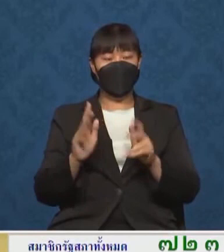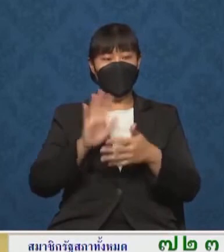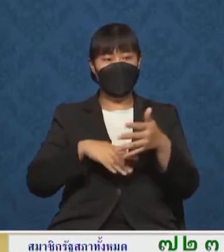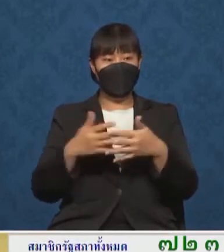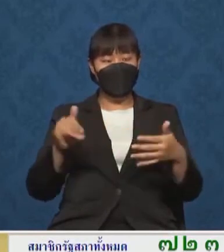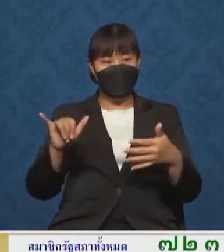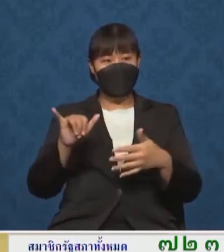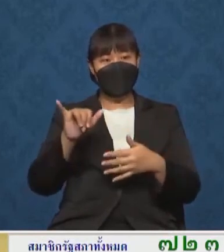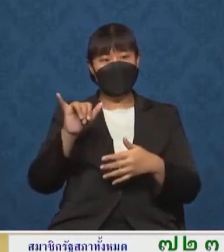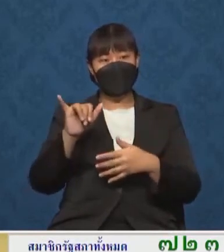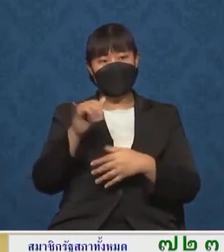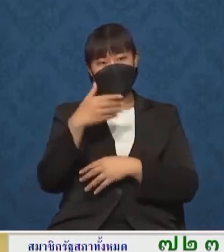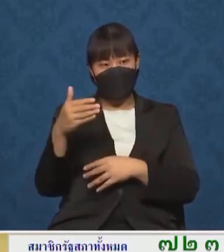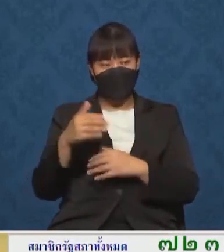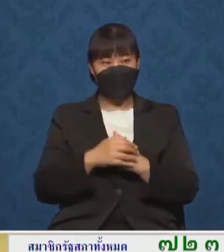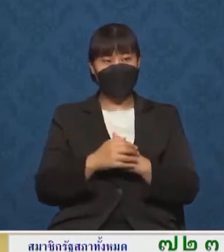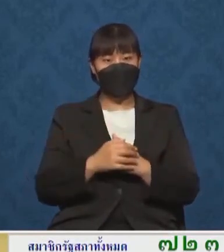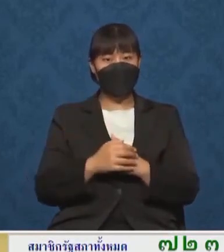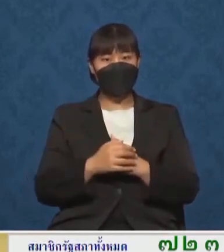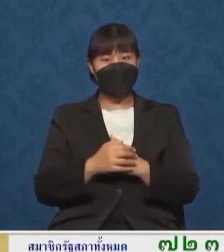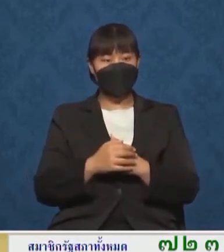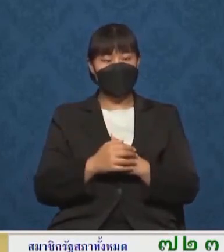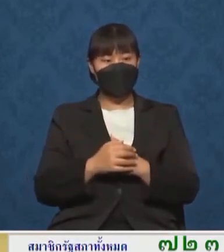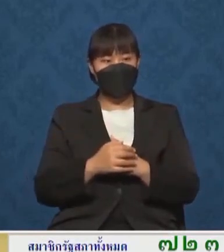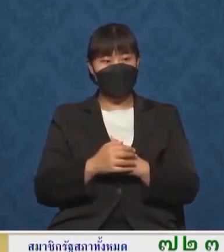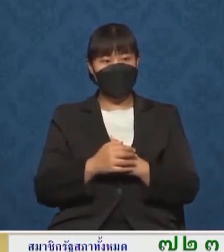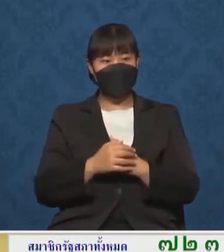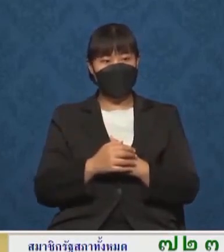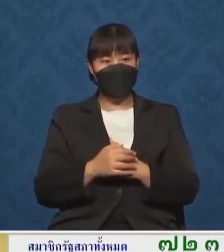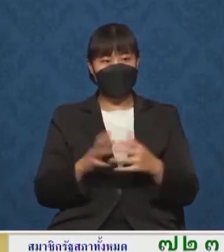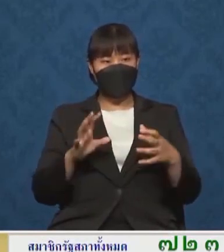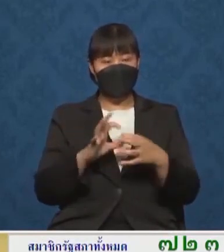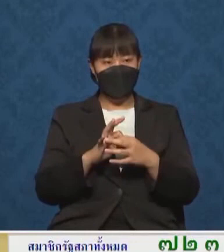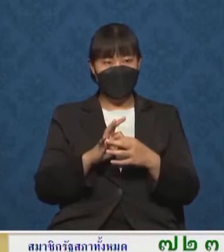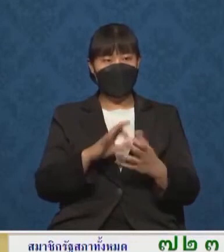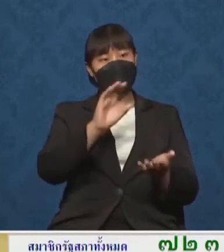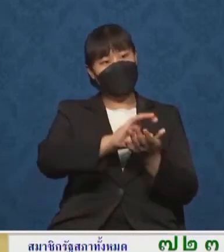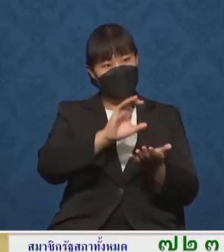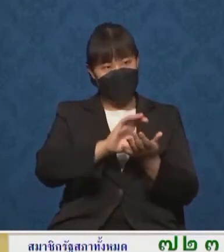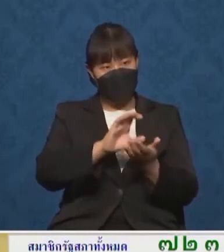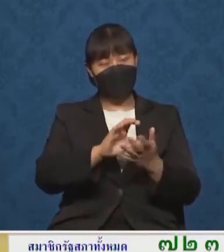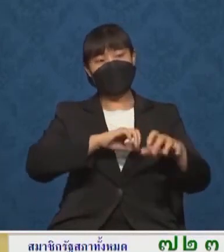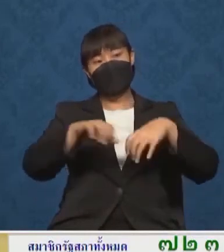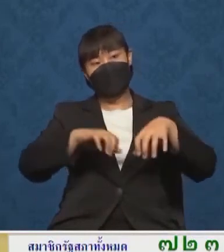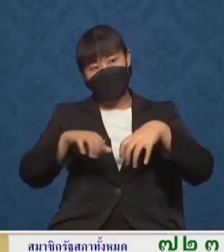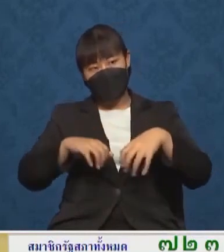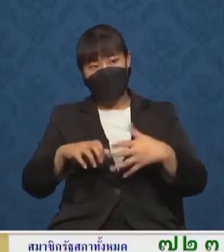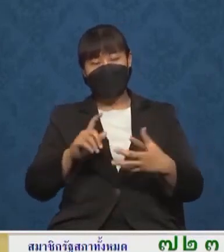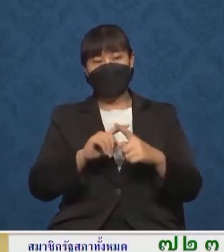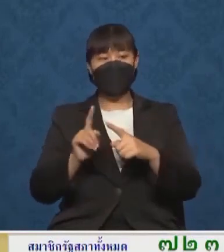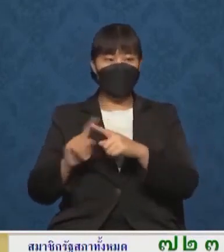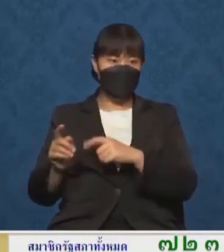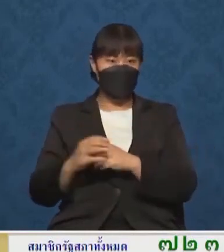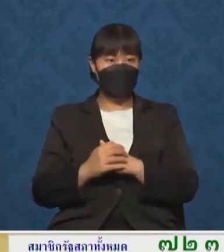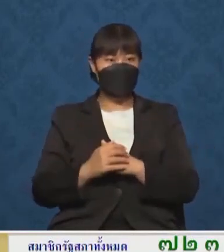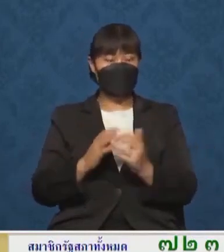ยุทธศาสตร์ชาติที่จะมีผลทั้งทางนโยบายทั้งทางงบประมาณและหน่วยงานรัฐต่างๆนะครับและต้องครอบคลุมไปถึงประเด็น